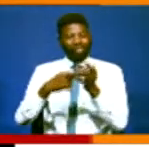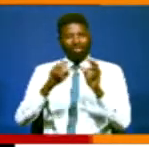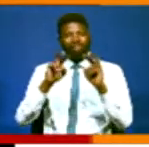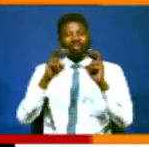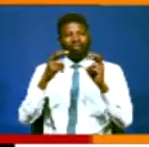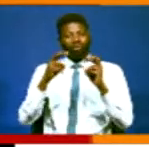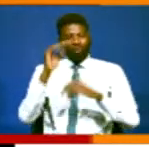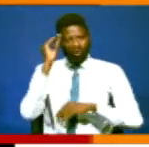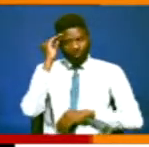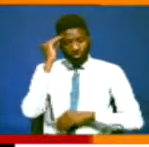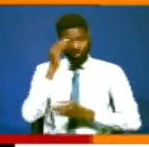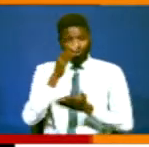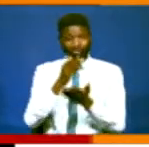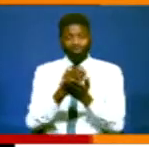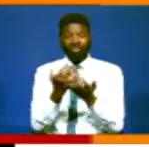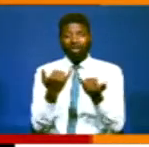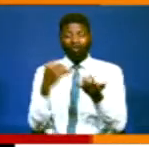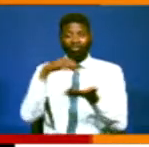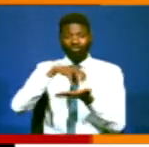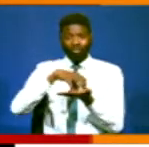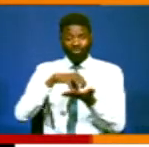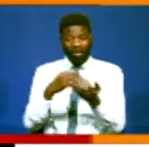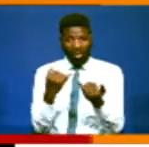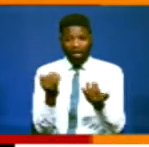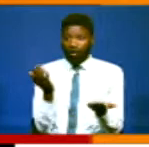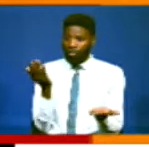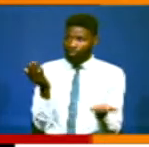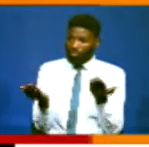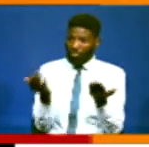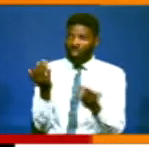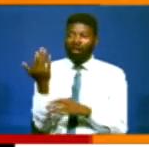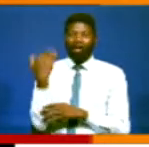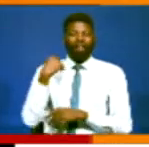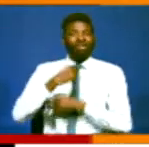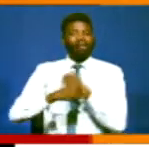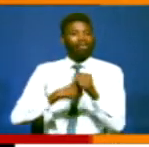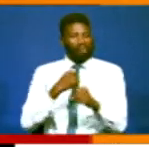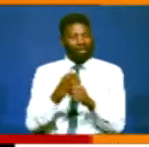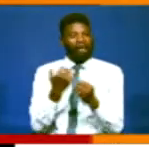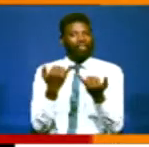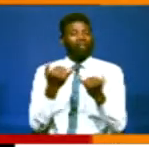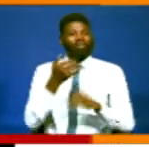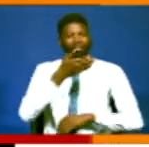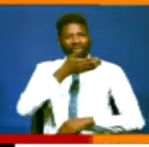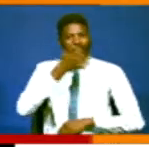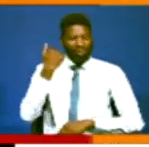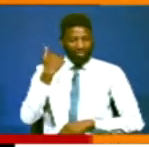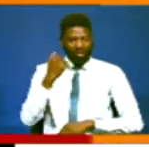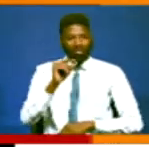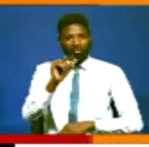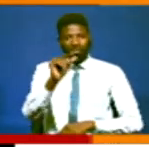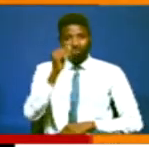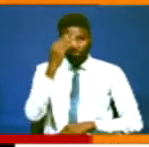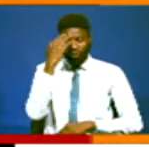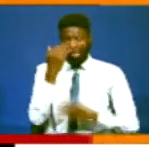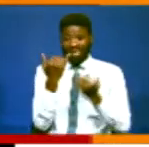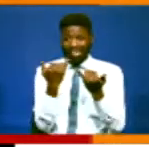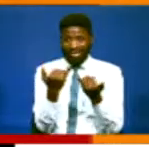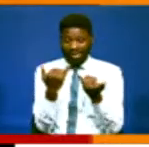hali ilivyo sasa hivi ikilinganishwa na mwaka uliopita kidogo kuna nafuu, kwa sababu sasa hivi